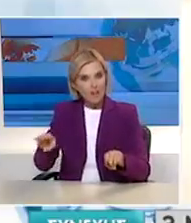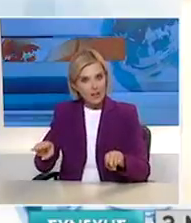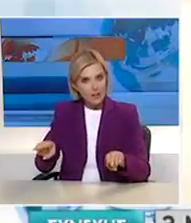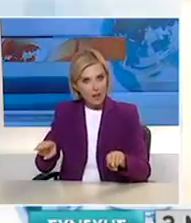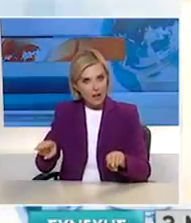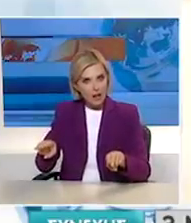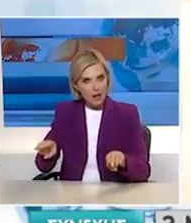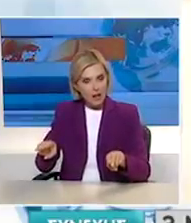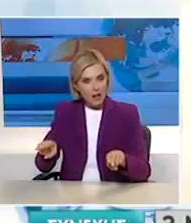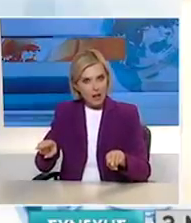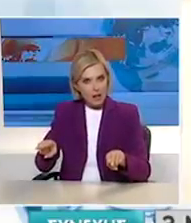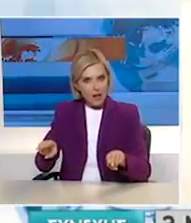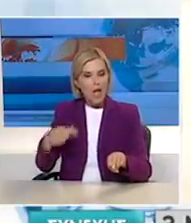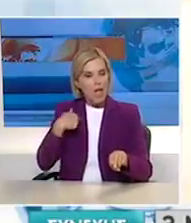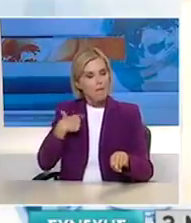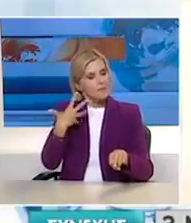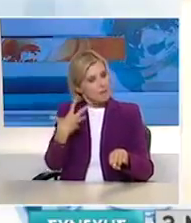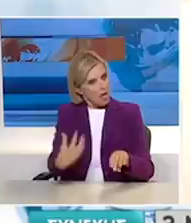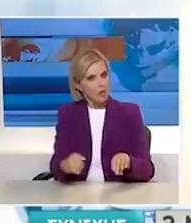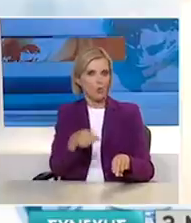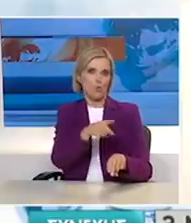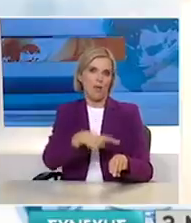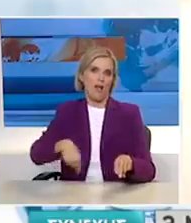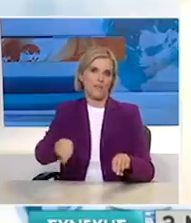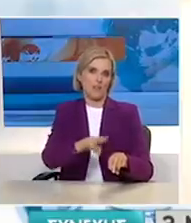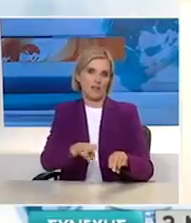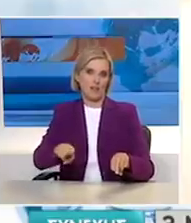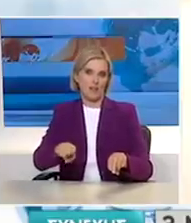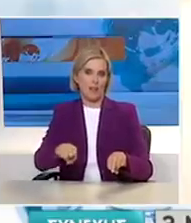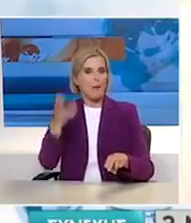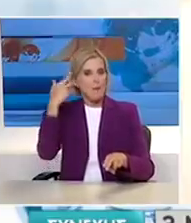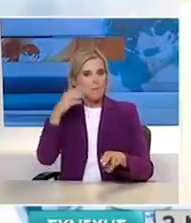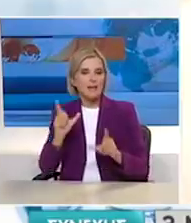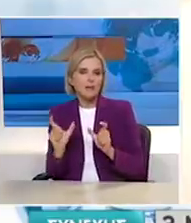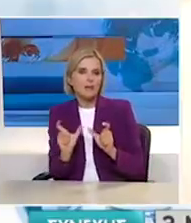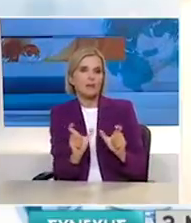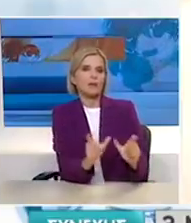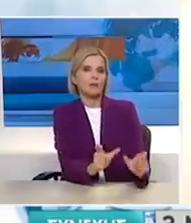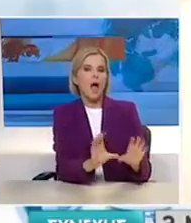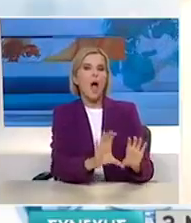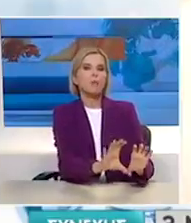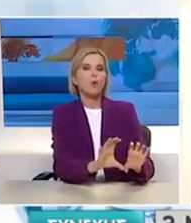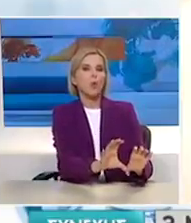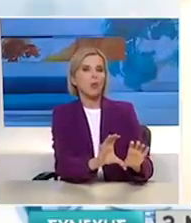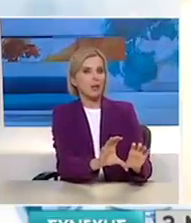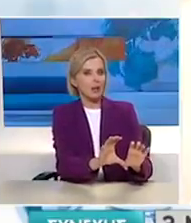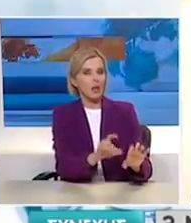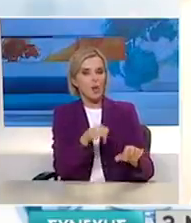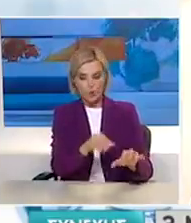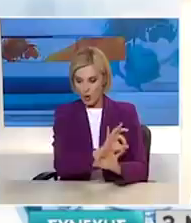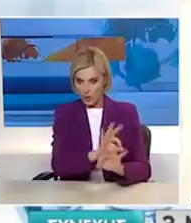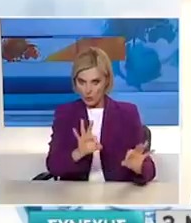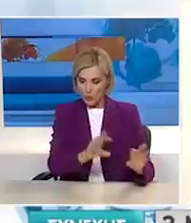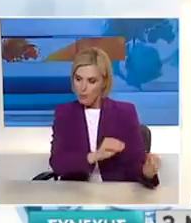κλινών ήταν δεσμευμένος για την περίοδο αυτή της πανδημίας. Άρα είναι το σχέδιο το οποίο εφαρμόζεται και